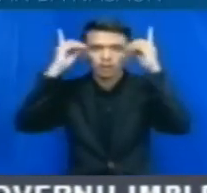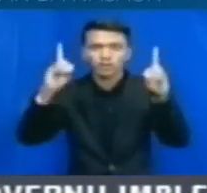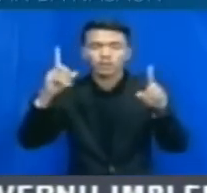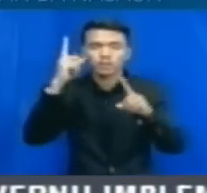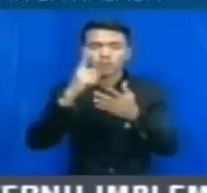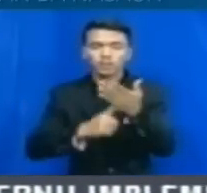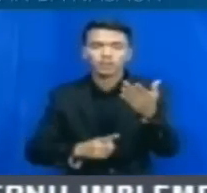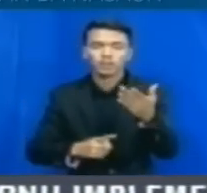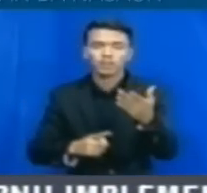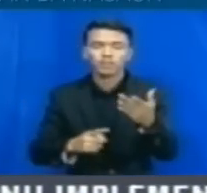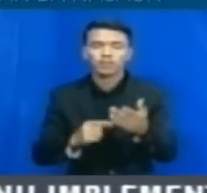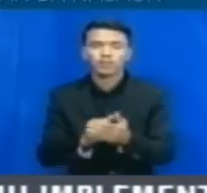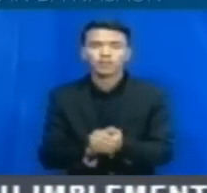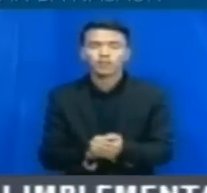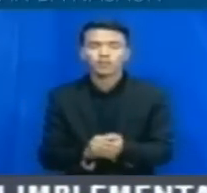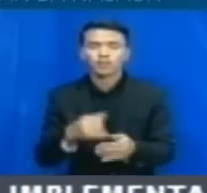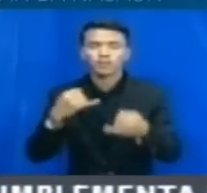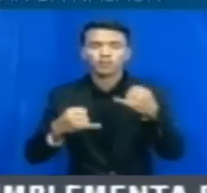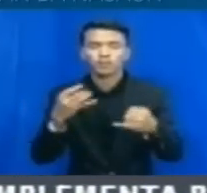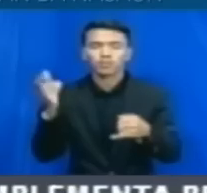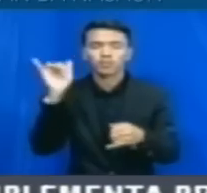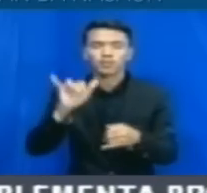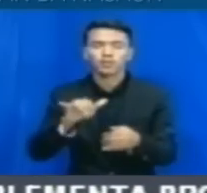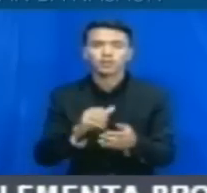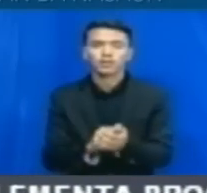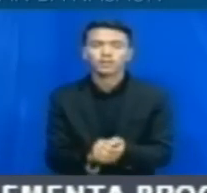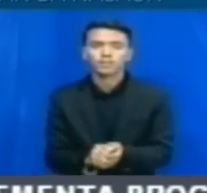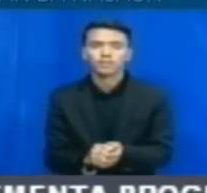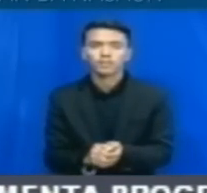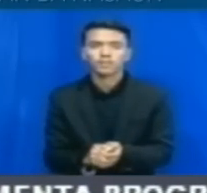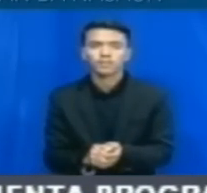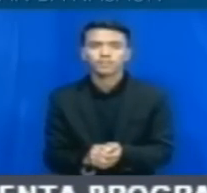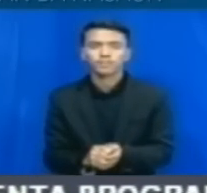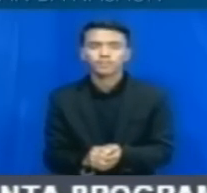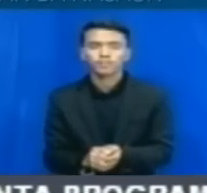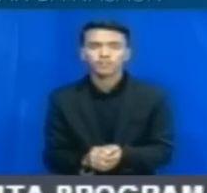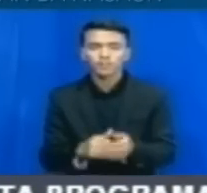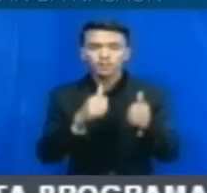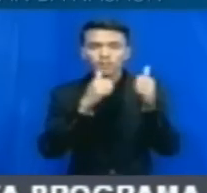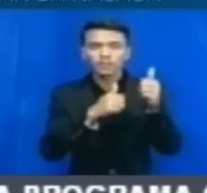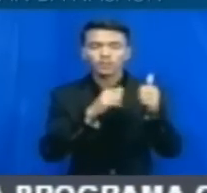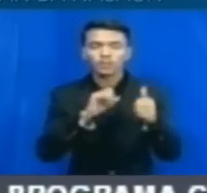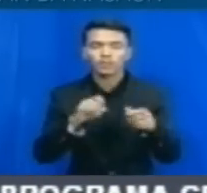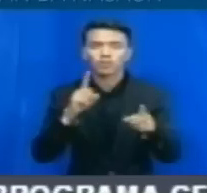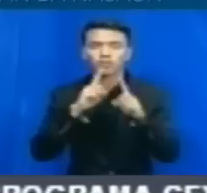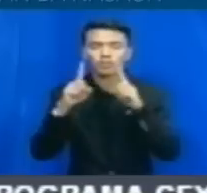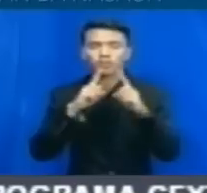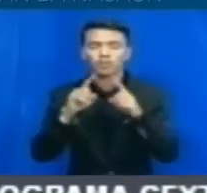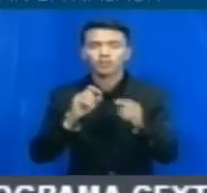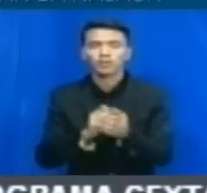bele serve aplica tempo ne ba iar girusir ne. Significa medida ne be forte ne forte. Tu difesa hane so in kuliah. Tu difesa ne